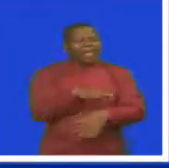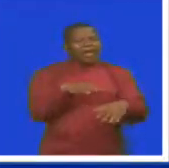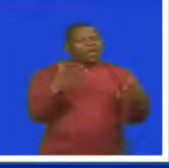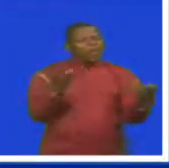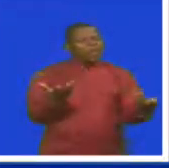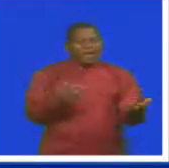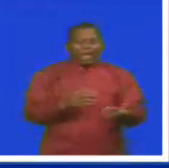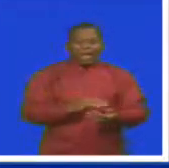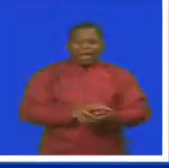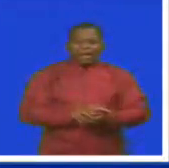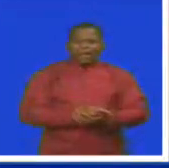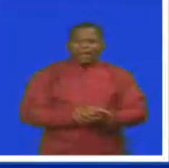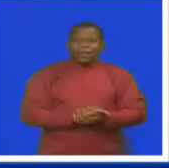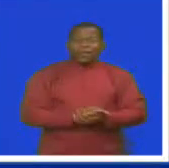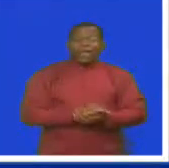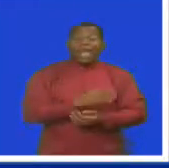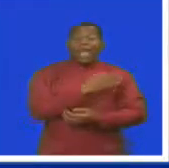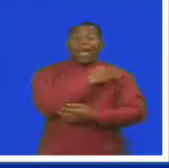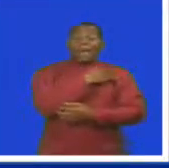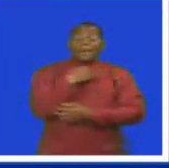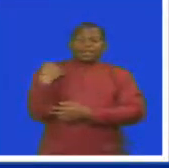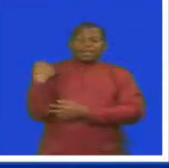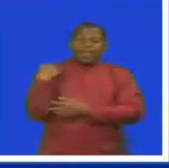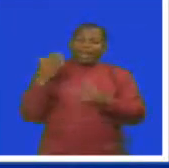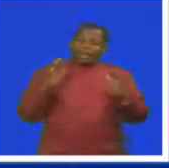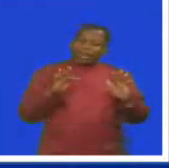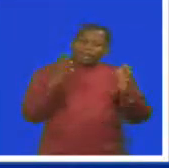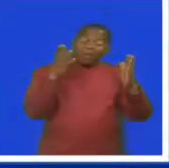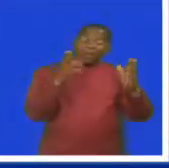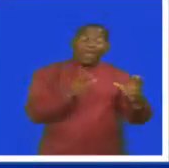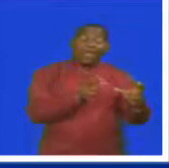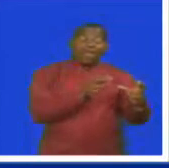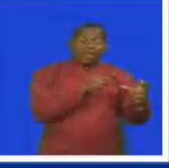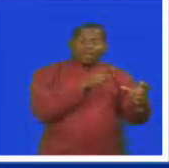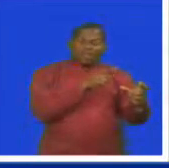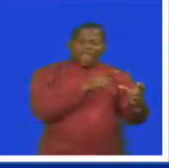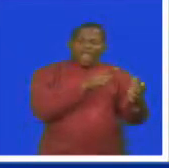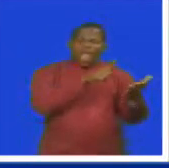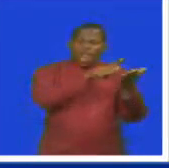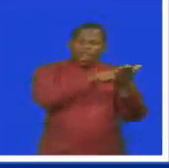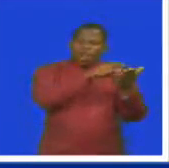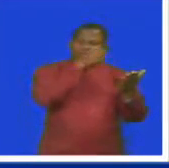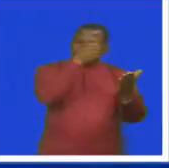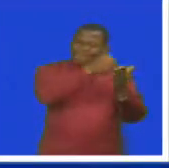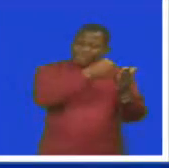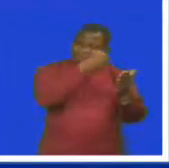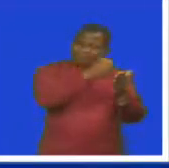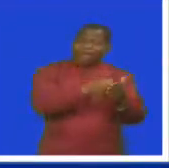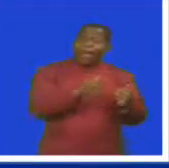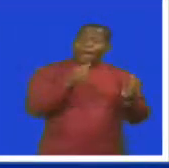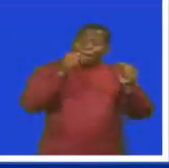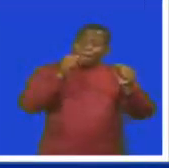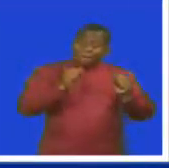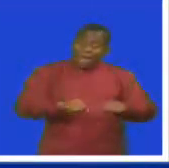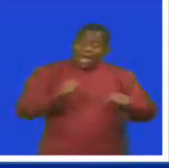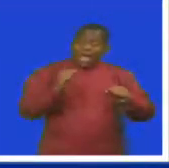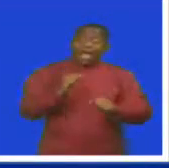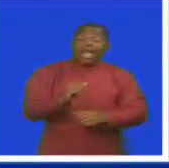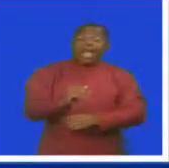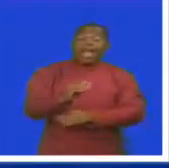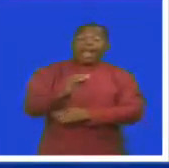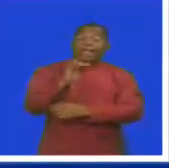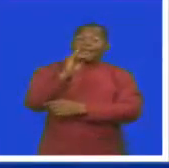leliyendako lokufaka ekhathi kuphasiswa kwemithetho letinza tekuchumana lokufaka ekhathi nalolo phasiswa elangeni layitolo i-Cyber Crime Bill